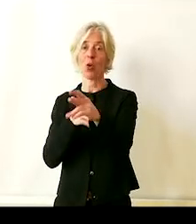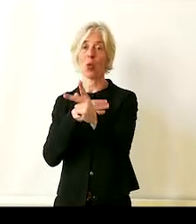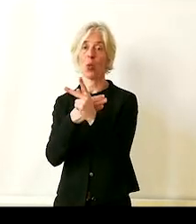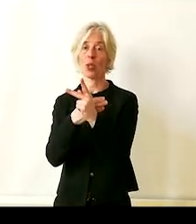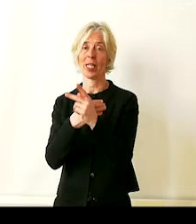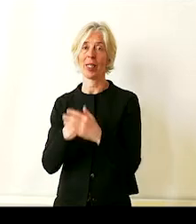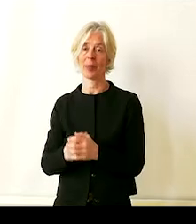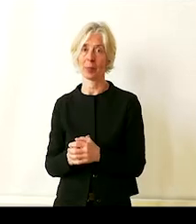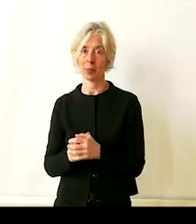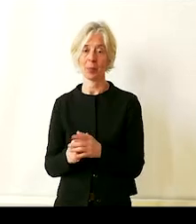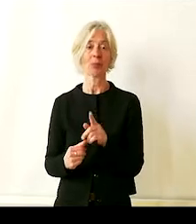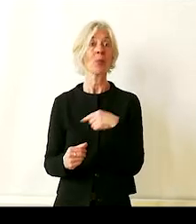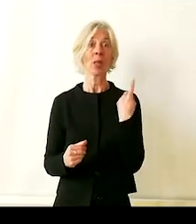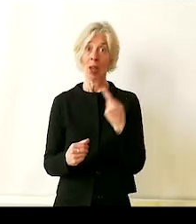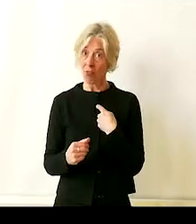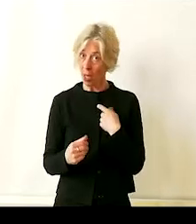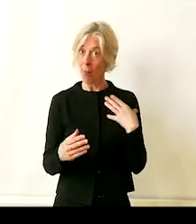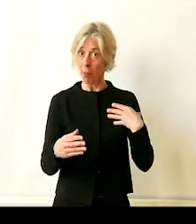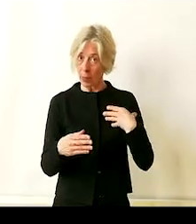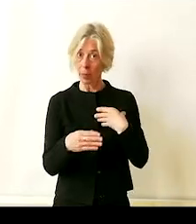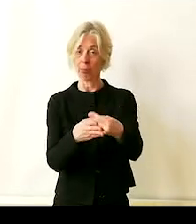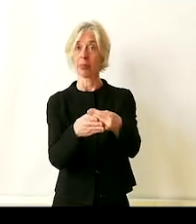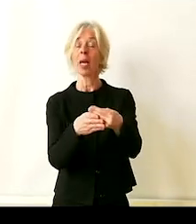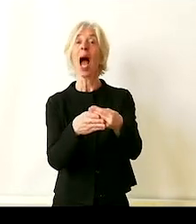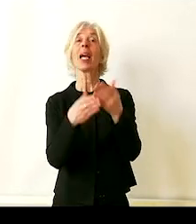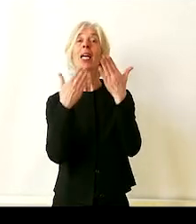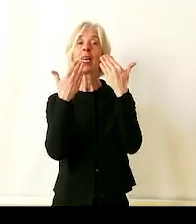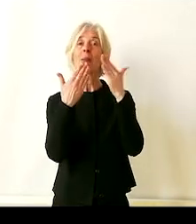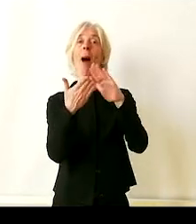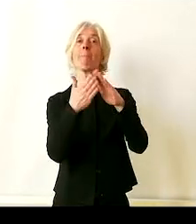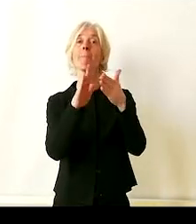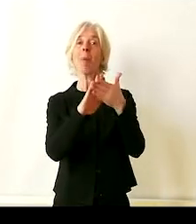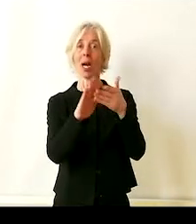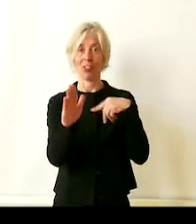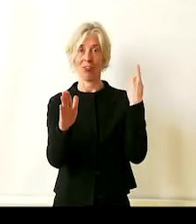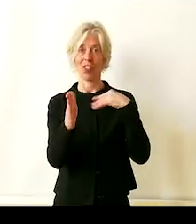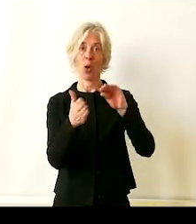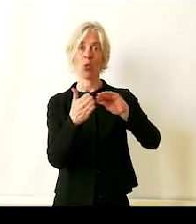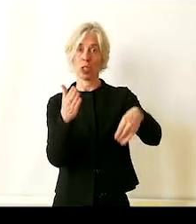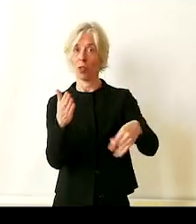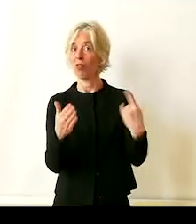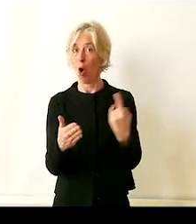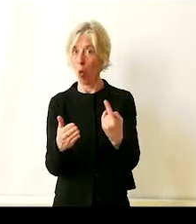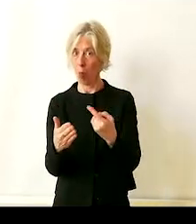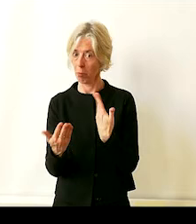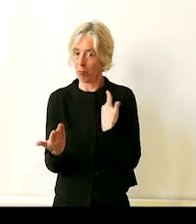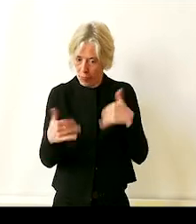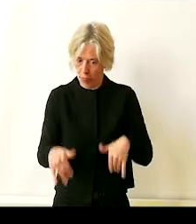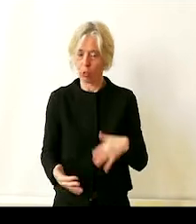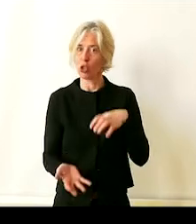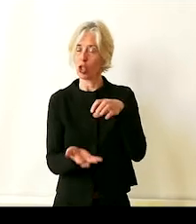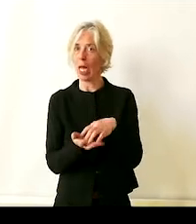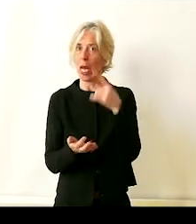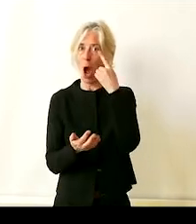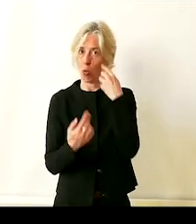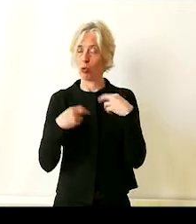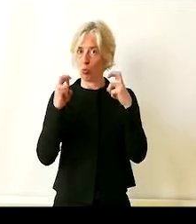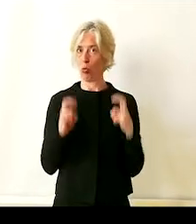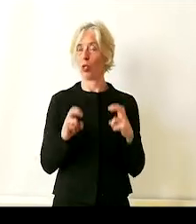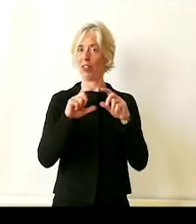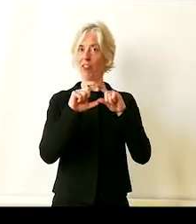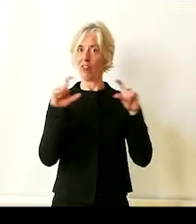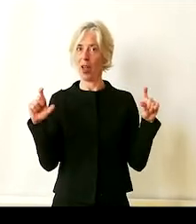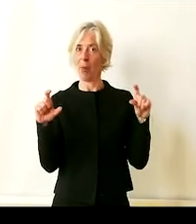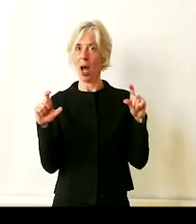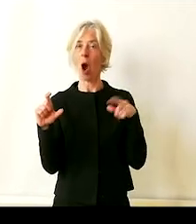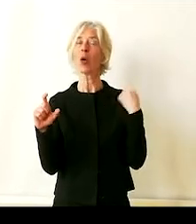Wir unterzeichnen den Klimapakt als regionales Unternehmen mit Sitz in Augsburg, weil wir der Überzeugung sind, dass wir nur